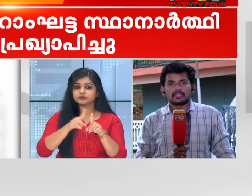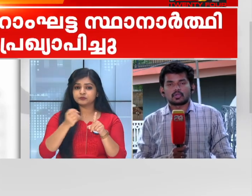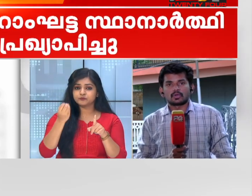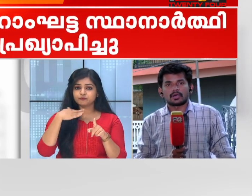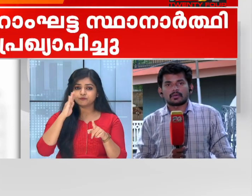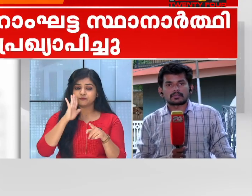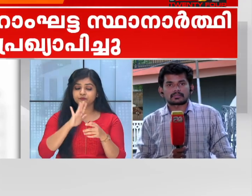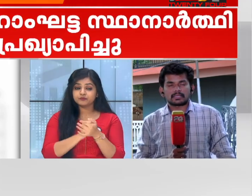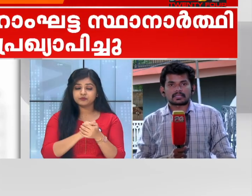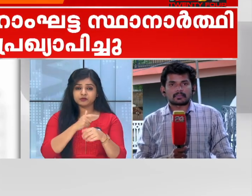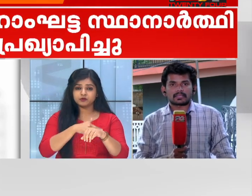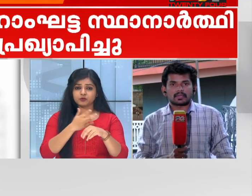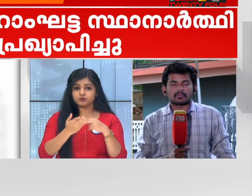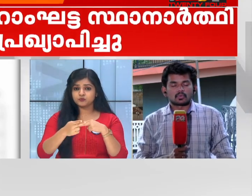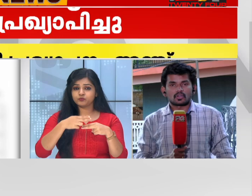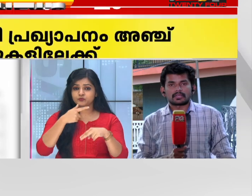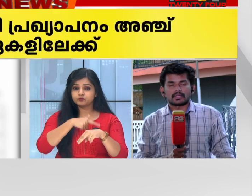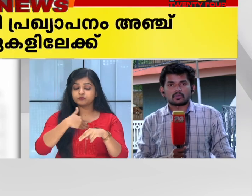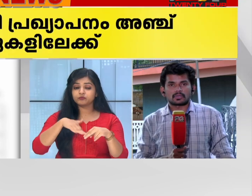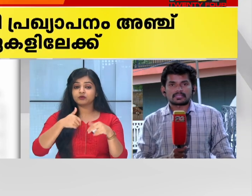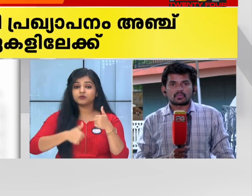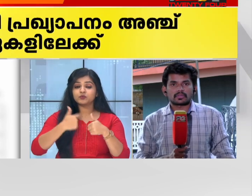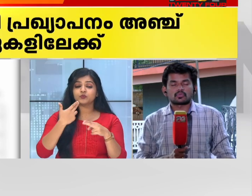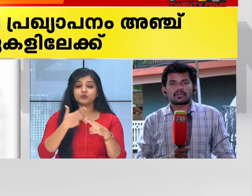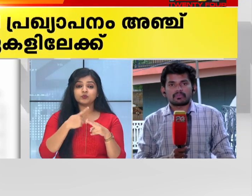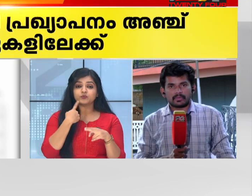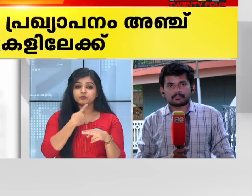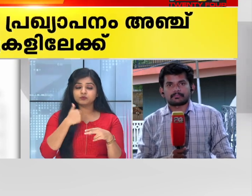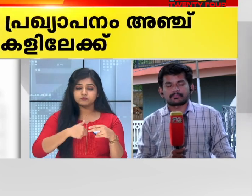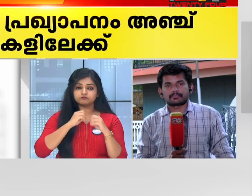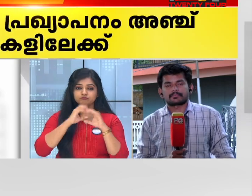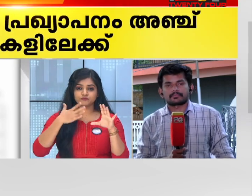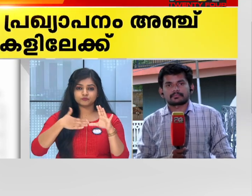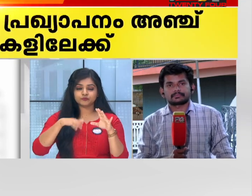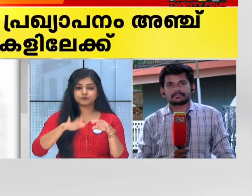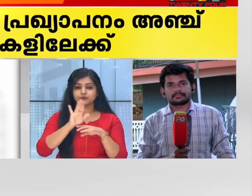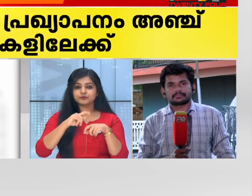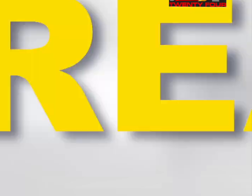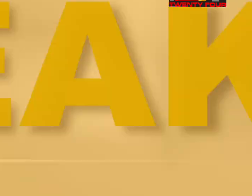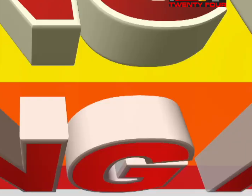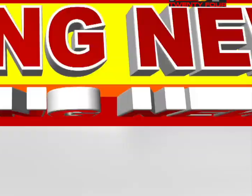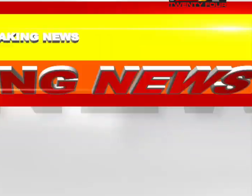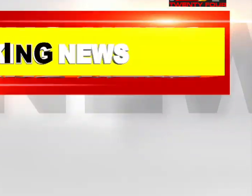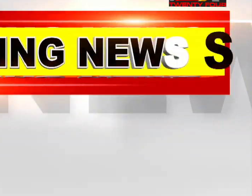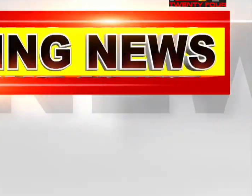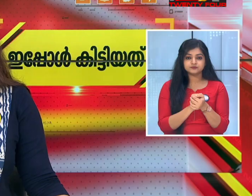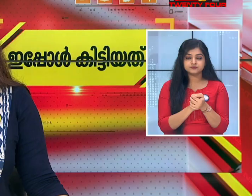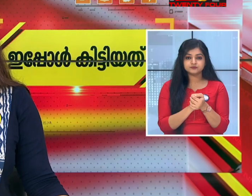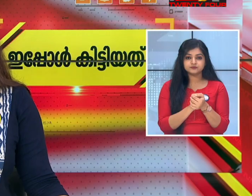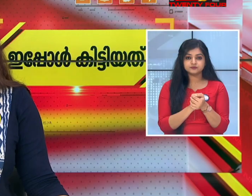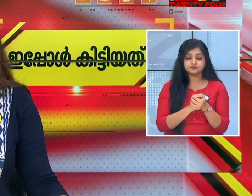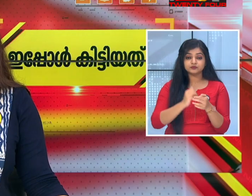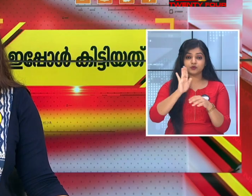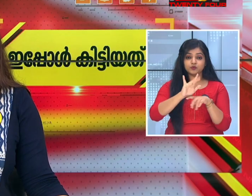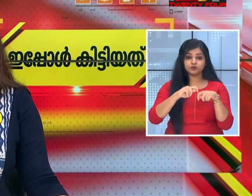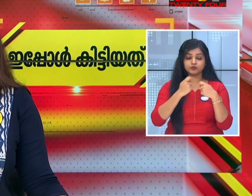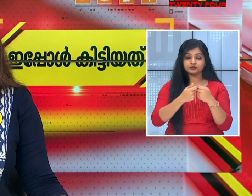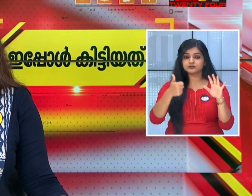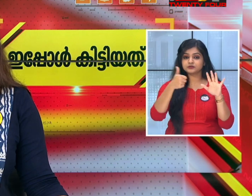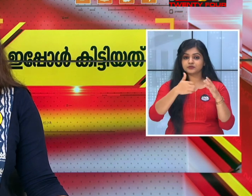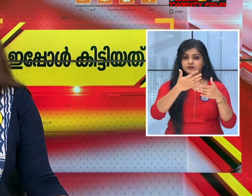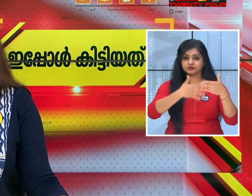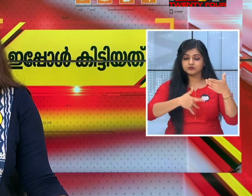ഒരു സ്ഥാനാർത്ഥി പ്രഖ്യാപനം ഉണ്ടാകുമെന്നാണ് കോൺഗ്രസ് നേതൃത്വം നൽകുന്ന വിവരം. ശരി, നിതിൻ അംബുജനാണ് വിവരങ്ങൾ നൽകിയത്. കോൺഗ്രസ് 6ാം ഘട്ട